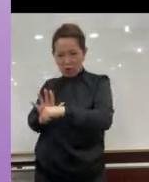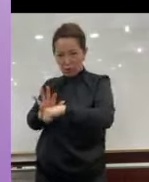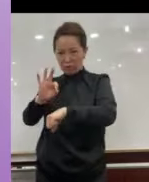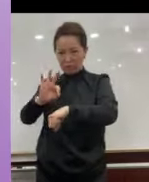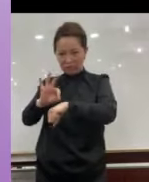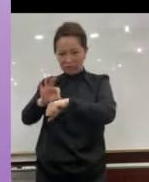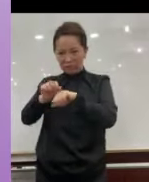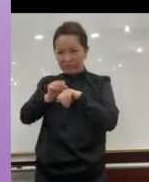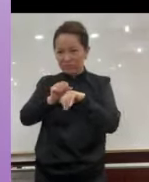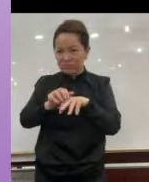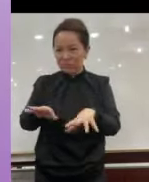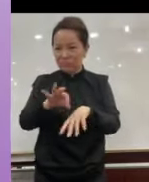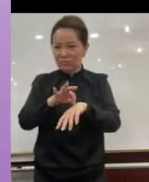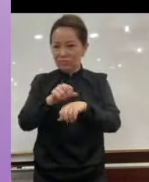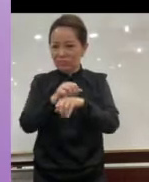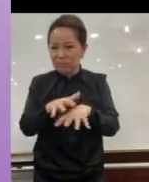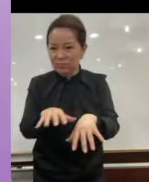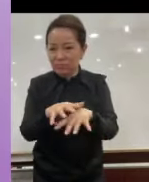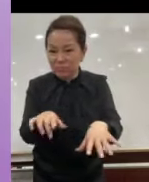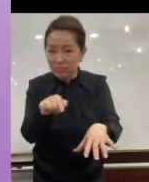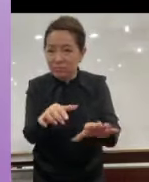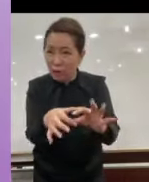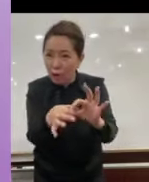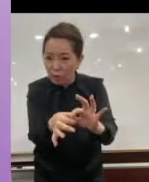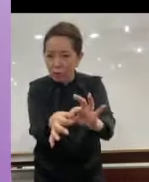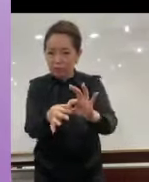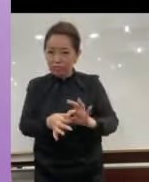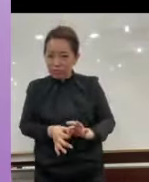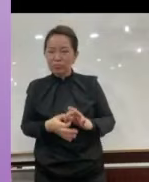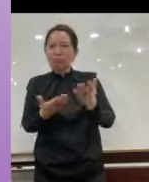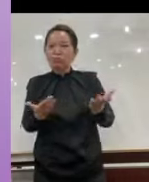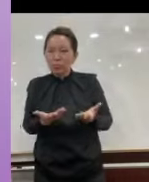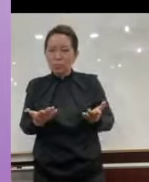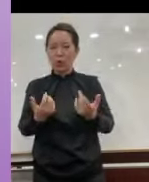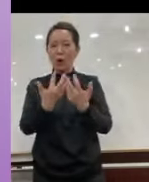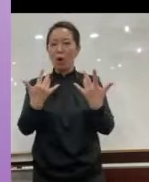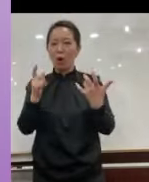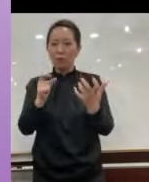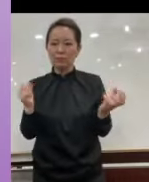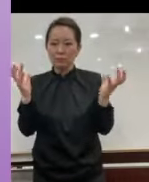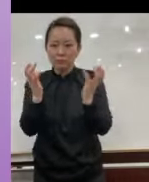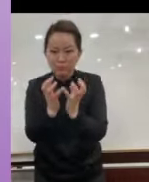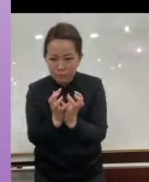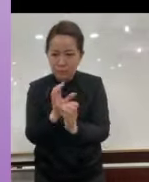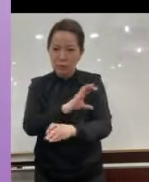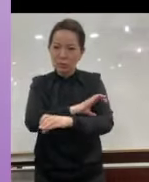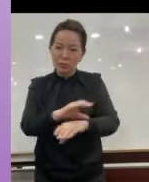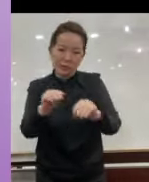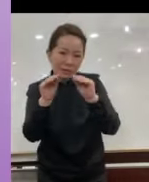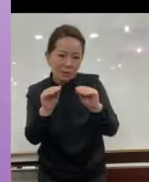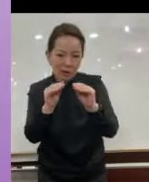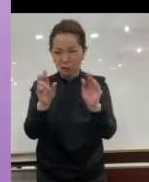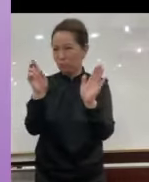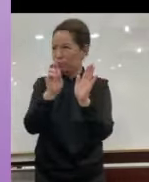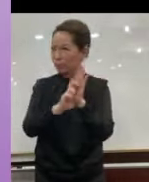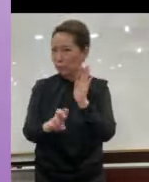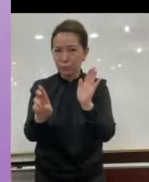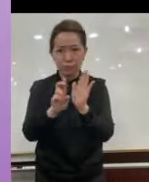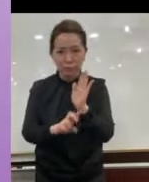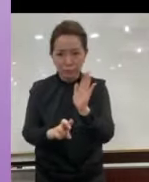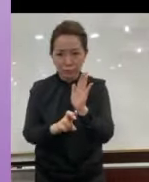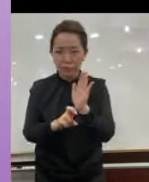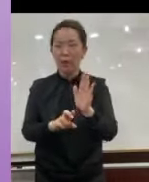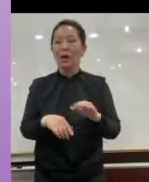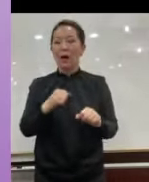төвчин дэгдсэний улмаас бид нар бол бас олон хүн бөөгнөсөн сургалт арга хэмжээ зохиох боломжгүй болоод